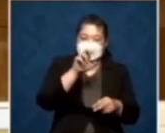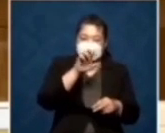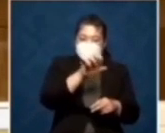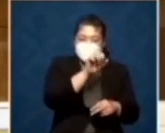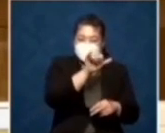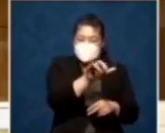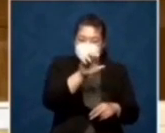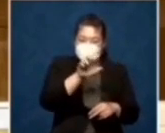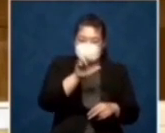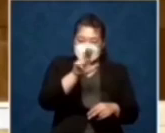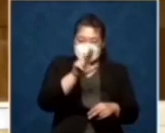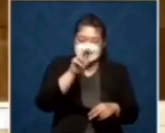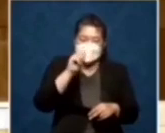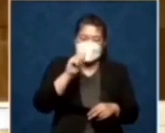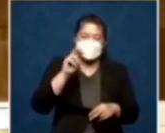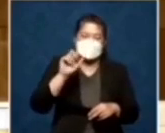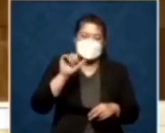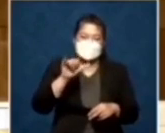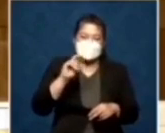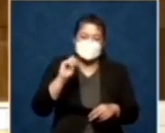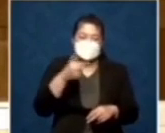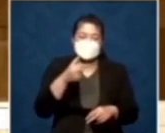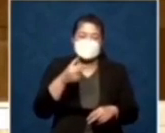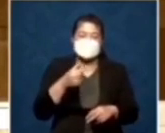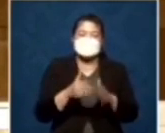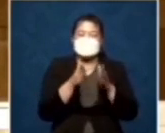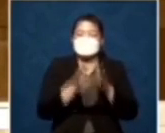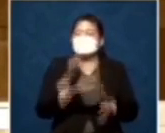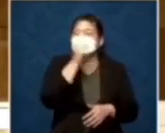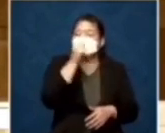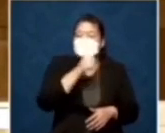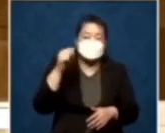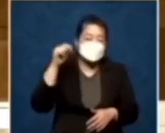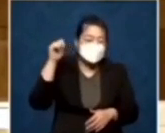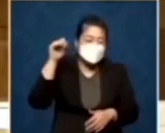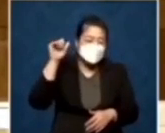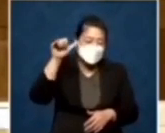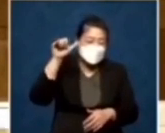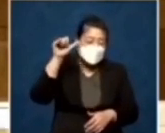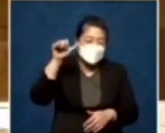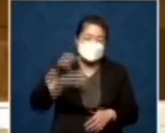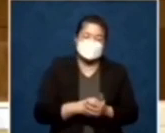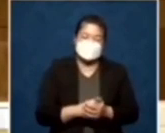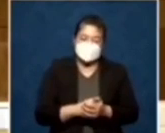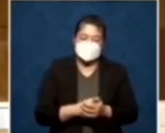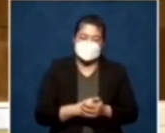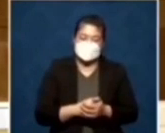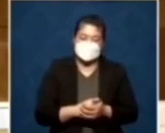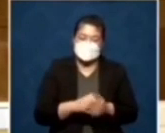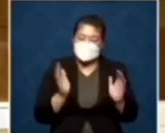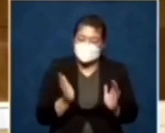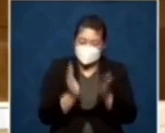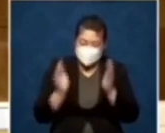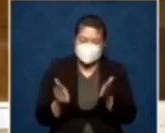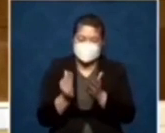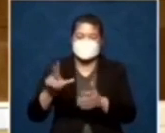ชากันชง พืสมุนไพย ถูกนำไปใช้ได้แล้สาระสำคญคือ เป็พืชเศรษฐกิอย่างเปรปธรรมปรูก